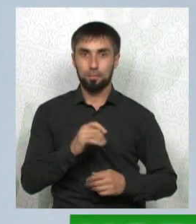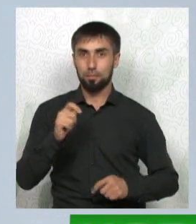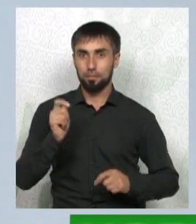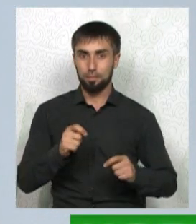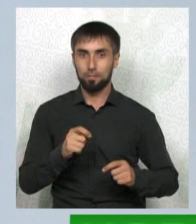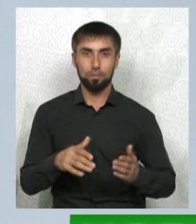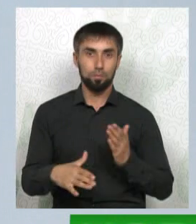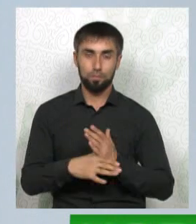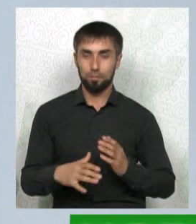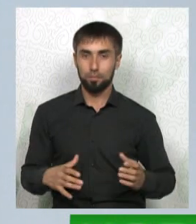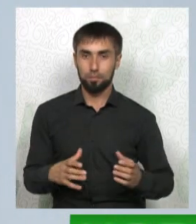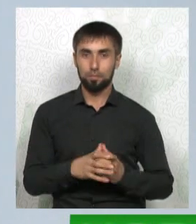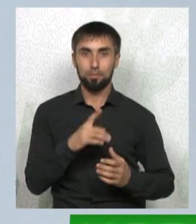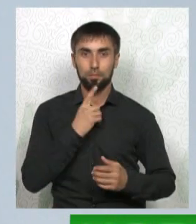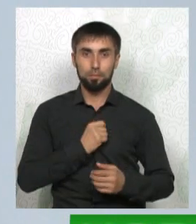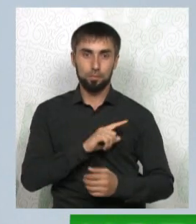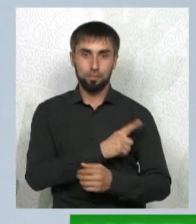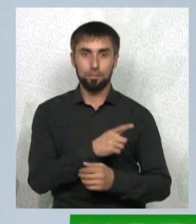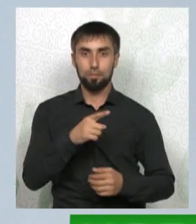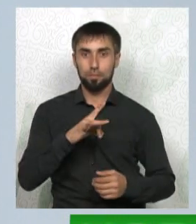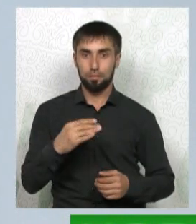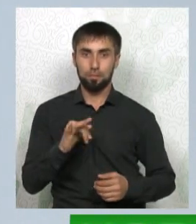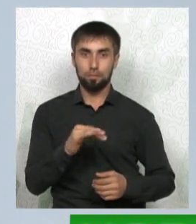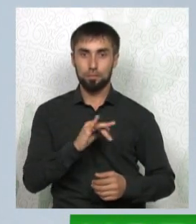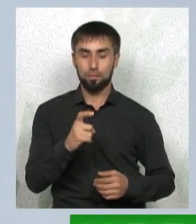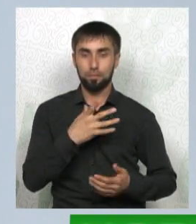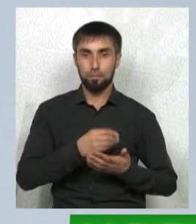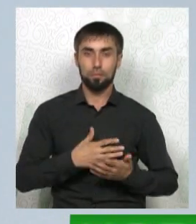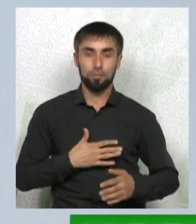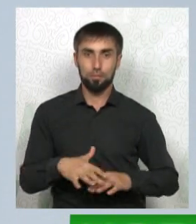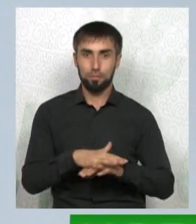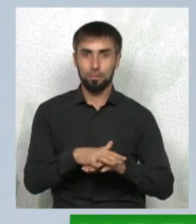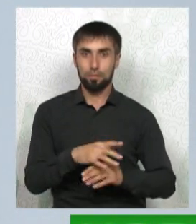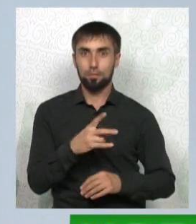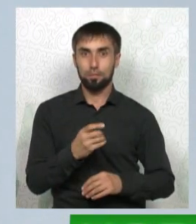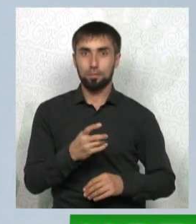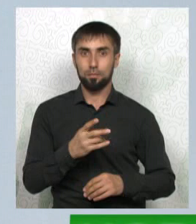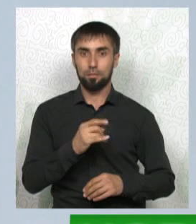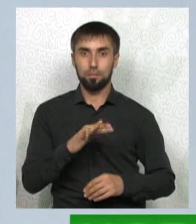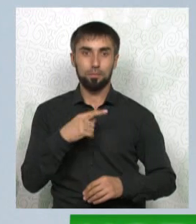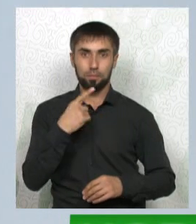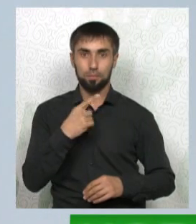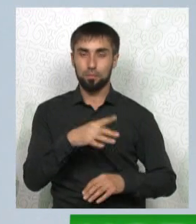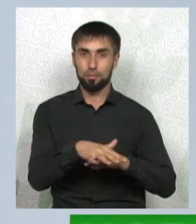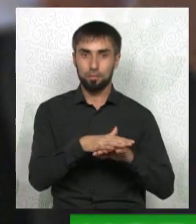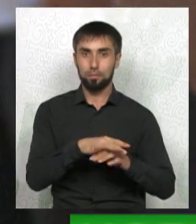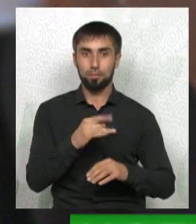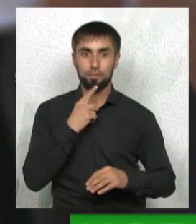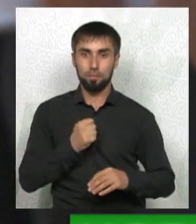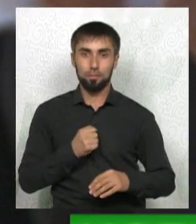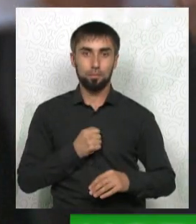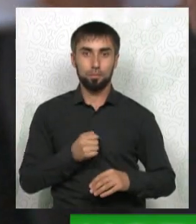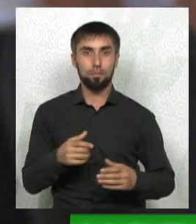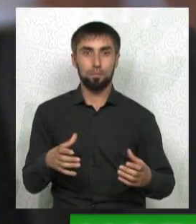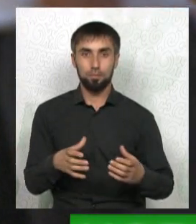помогает объединить военную мощь российской армии и дух нашего народа. Недаром говорят, народ и армия